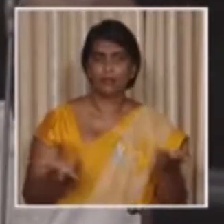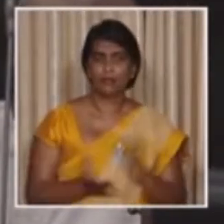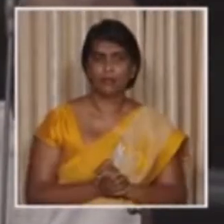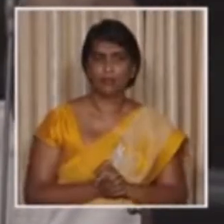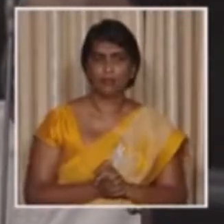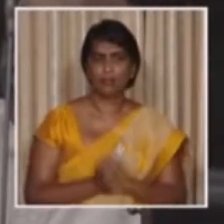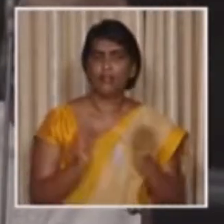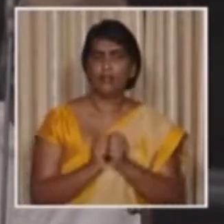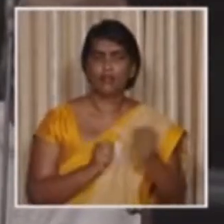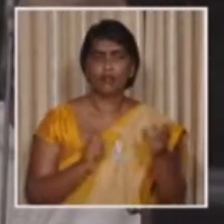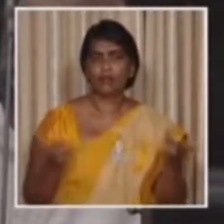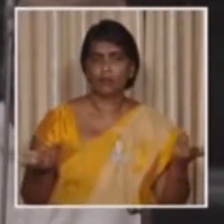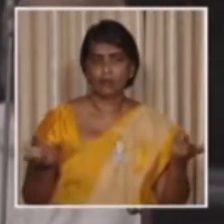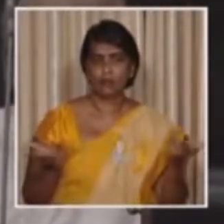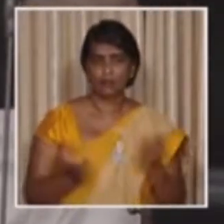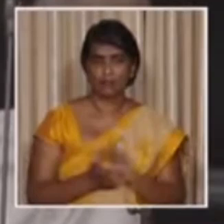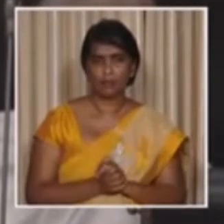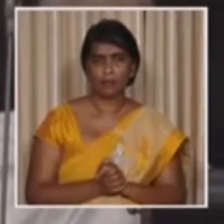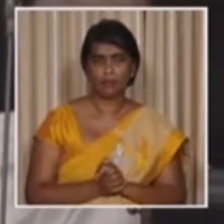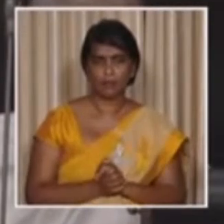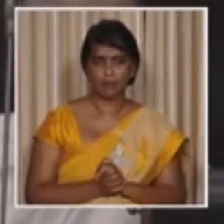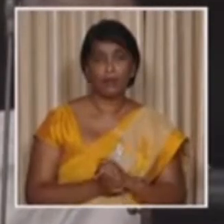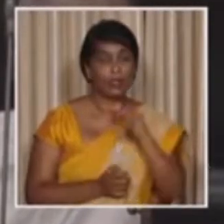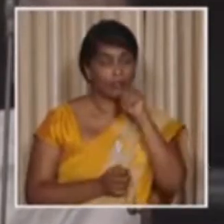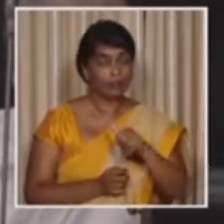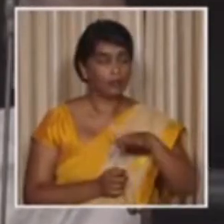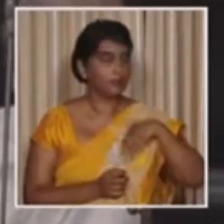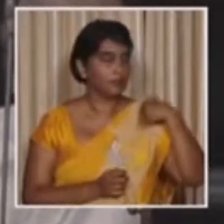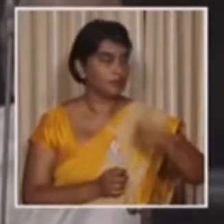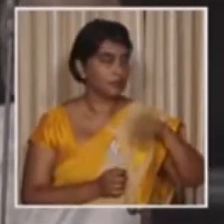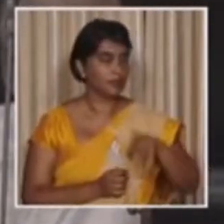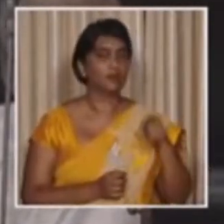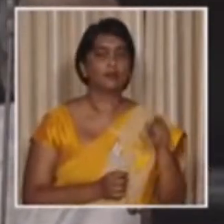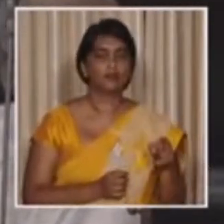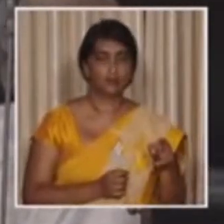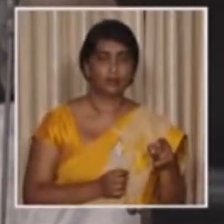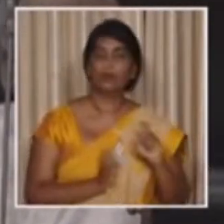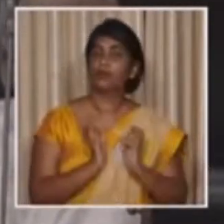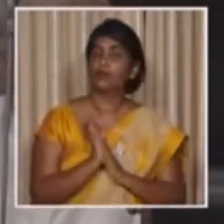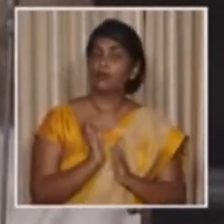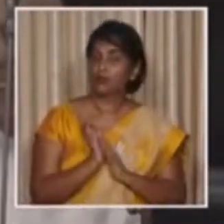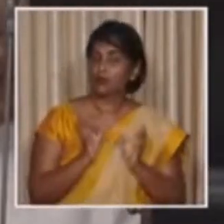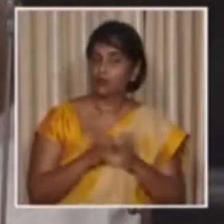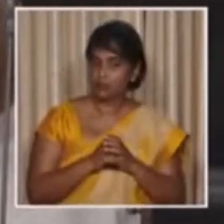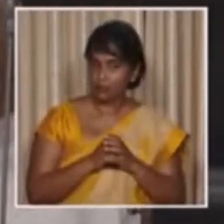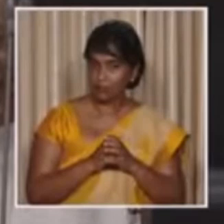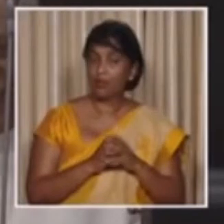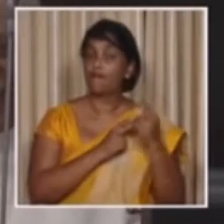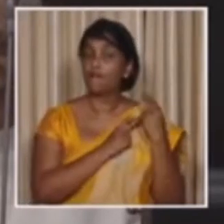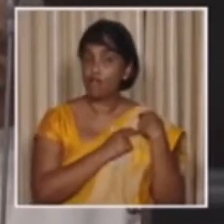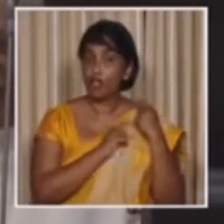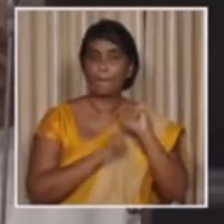මේ කරන්නේ? ඇත්ත වශයෙන්ම මේකේ ප්‍රධාන වශයෙන් තියෙන්නේ මේ කොමිසම වග